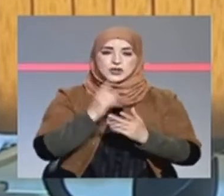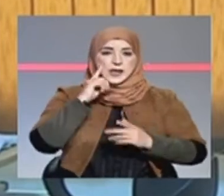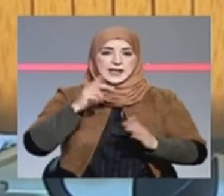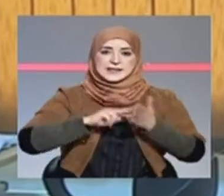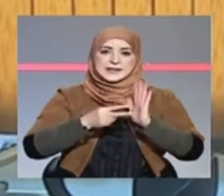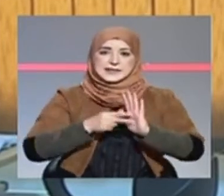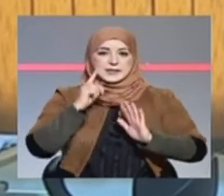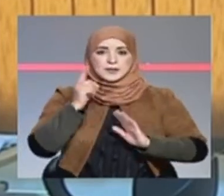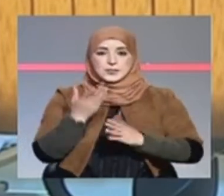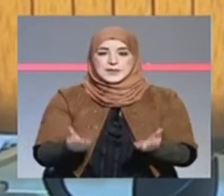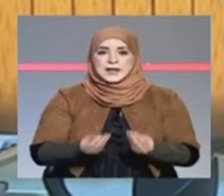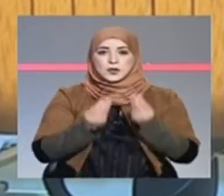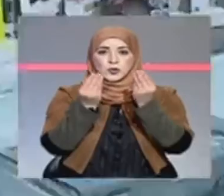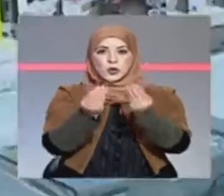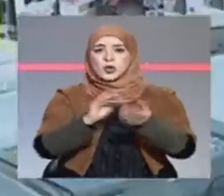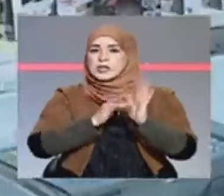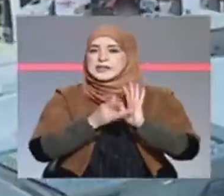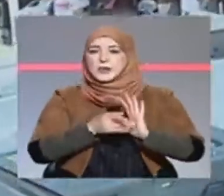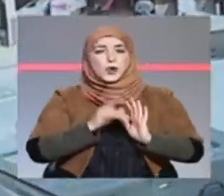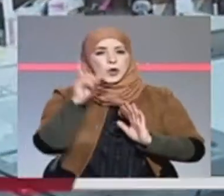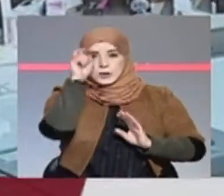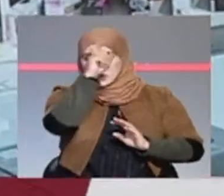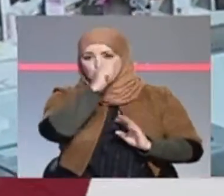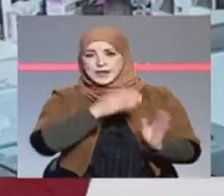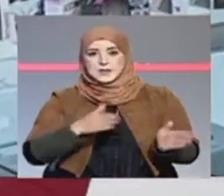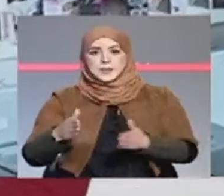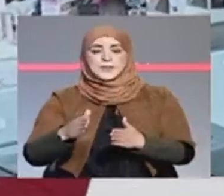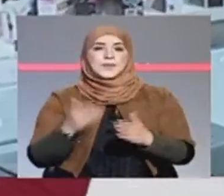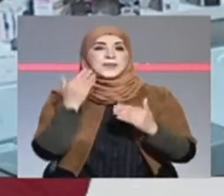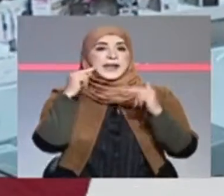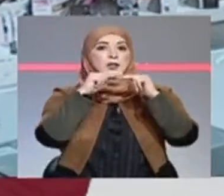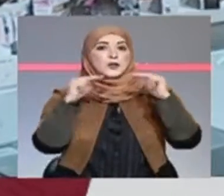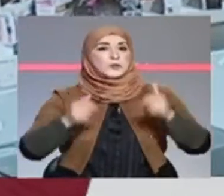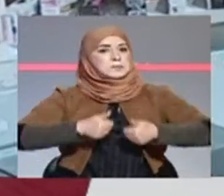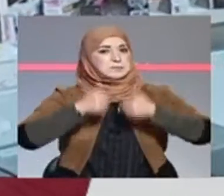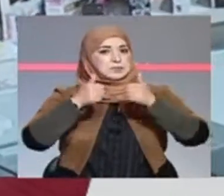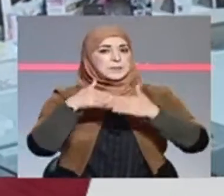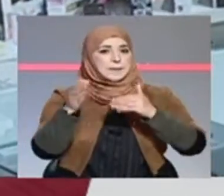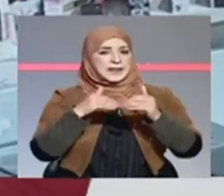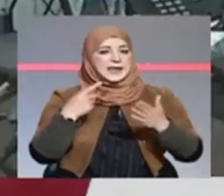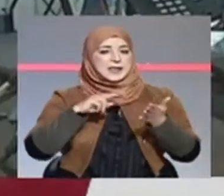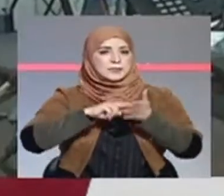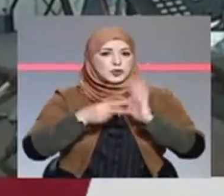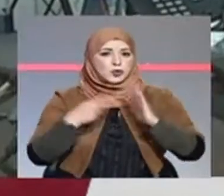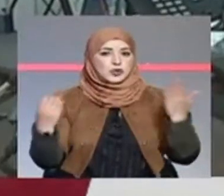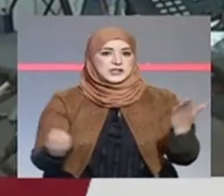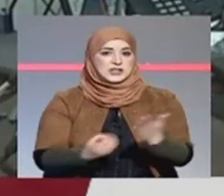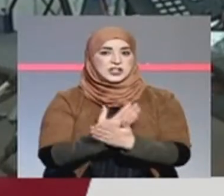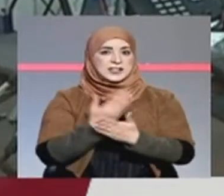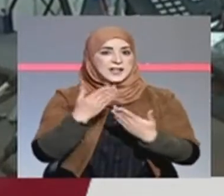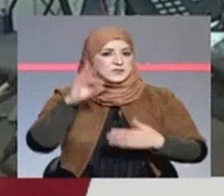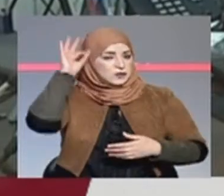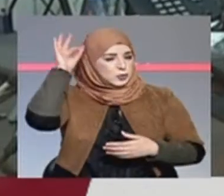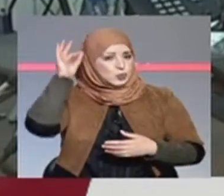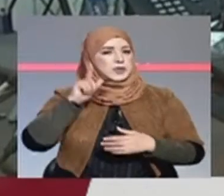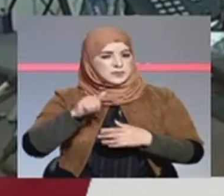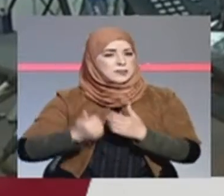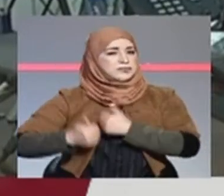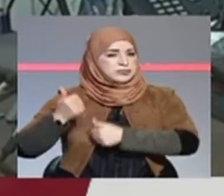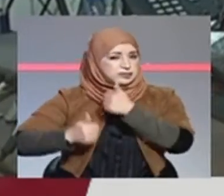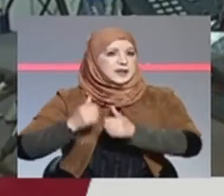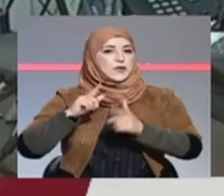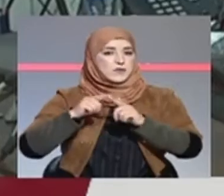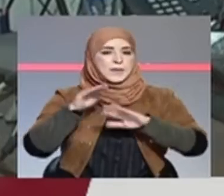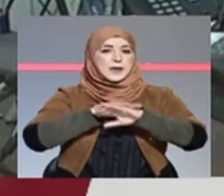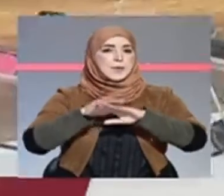اساس رفع مختلف الصعوبه اه قواعده للتجاره الالكترونيه في تونس حيث ترفع تحديات ورهانات مرتبطه ب تنظيم